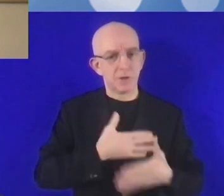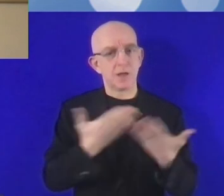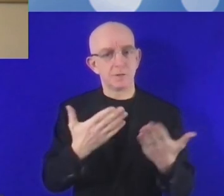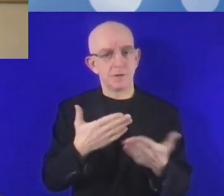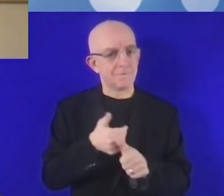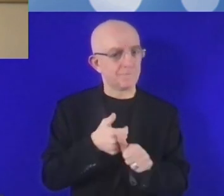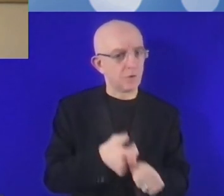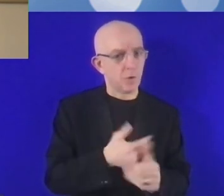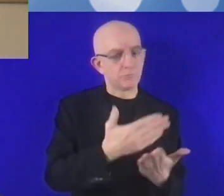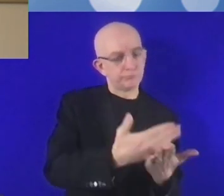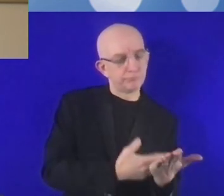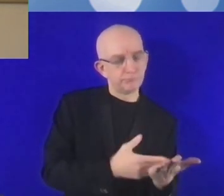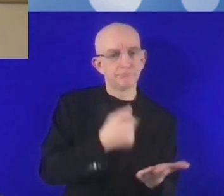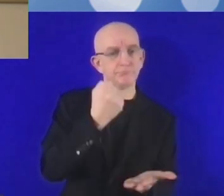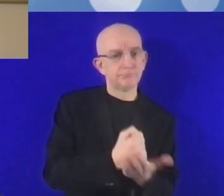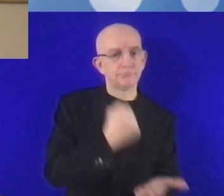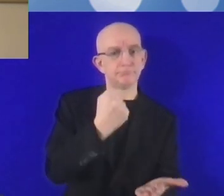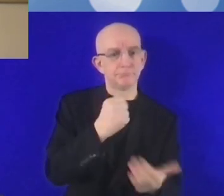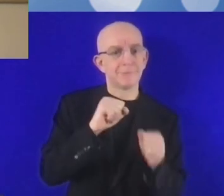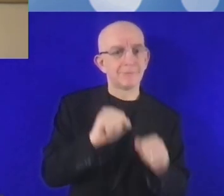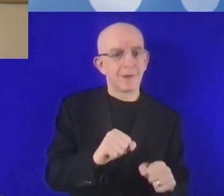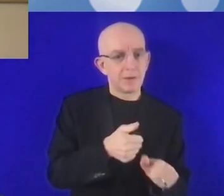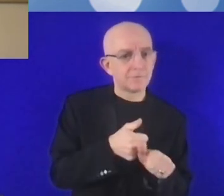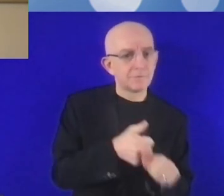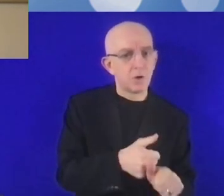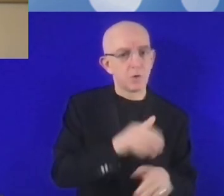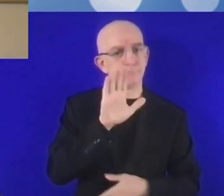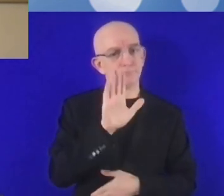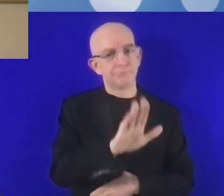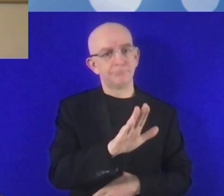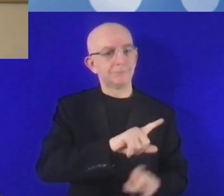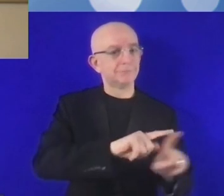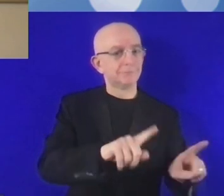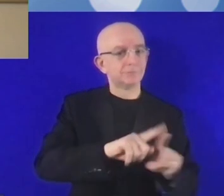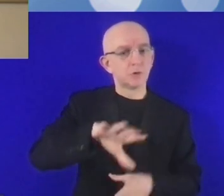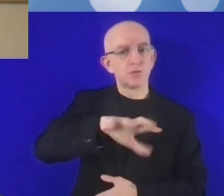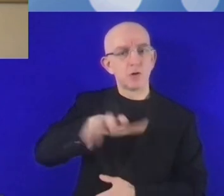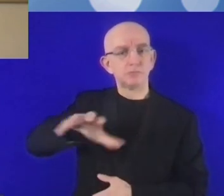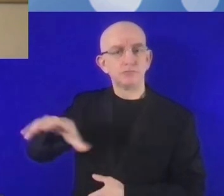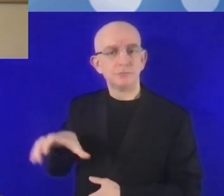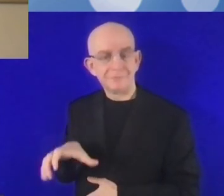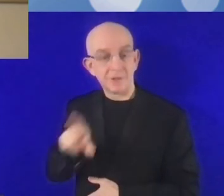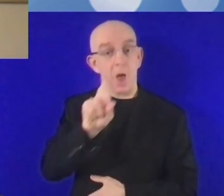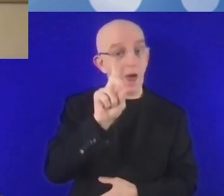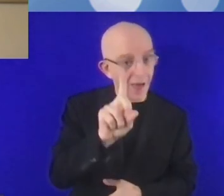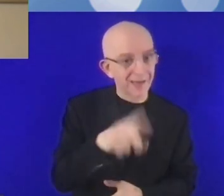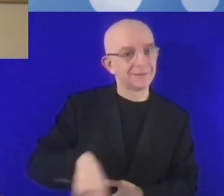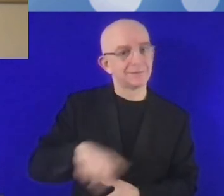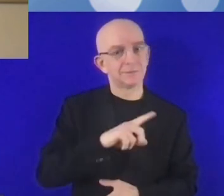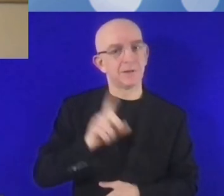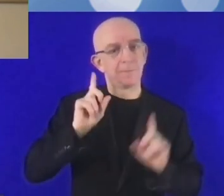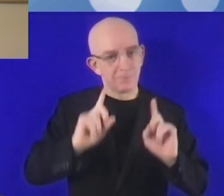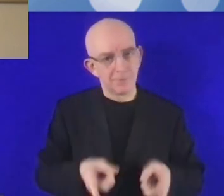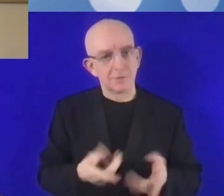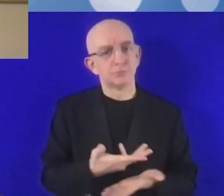和现在的法律规定下各个国家的不同法律框架下进行合作。我们也